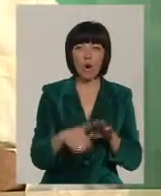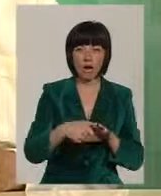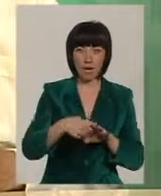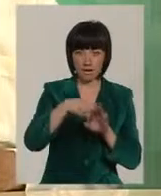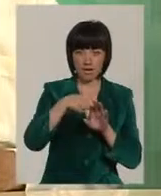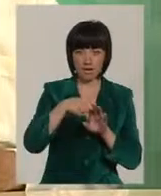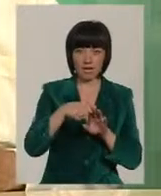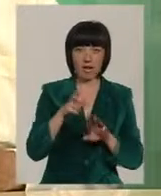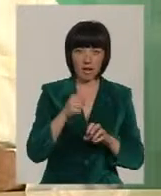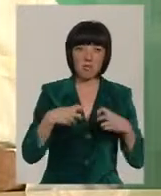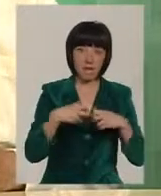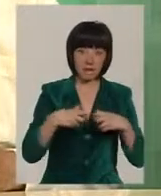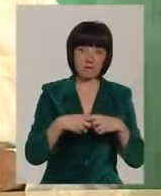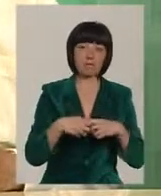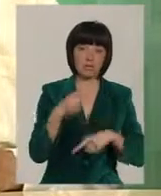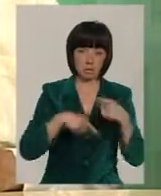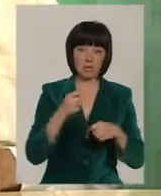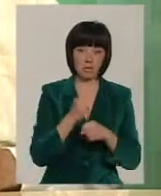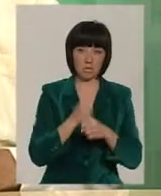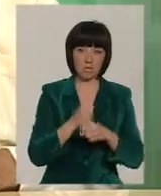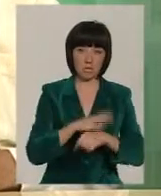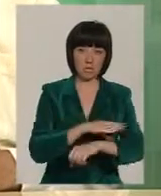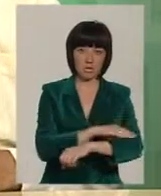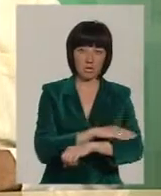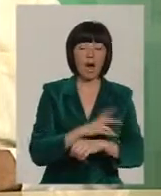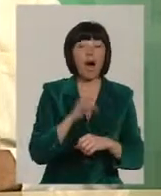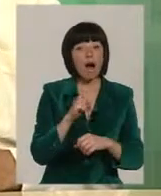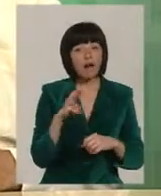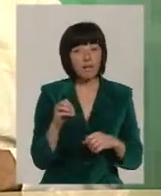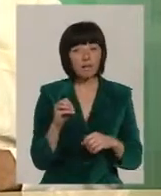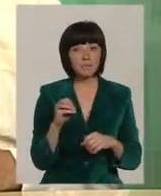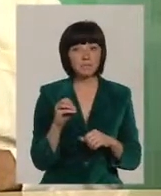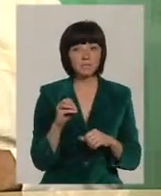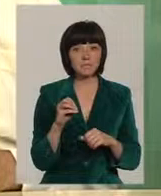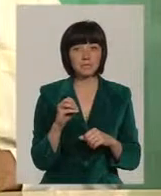і м'язи відновлять свою роботу. От. Звичайно,